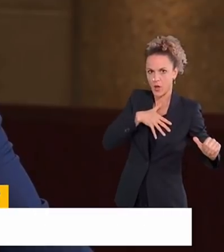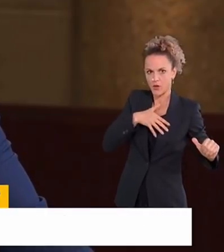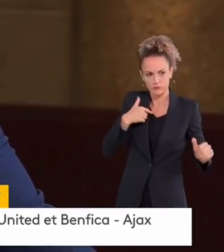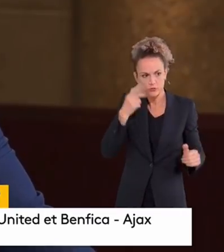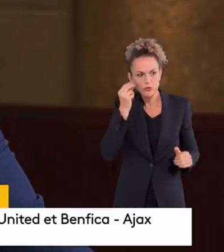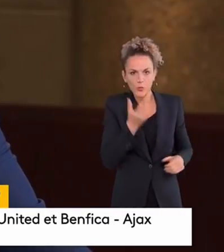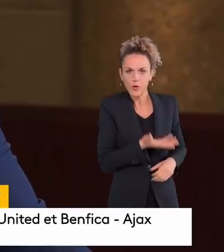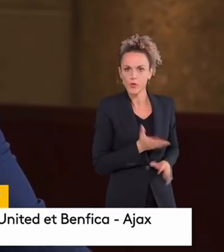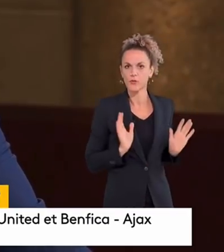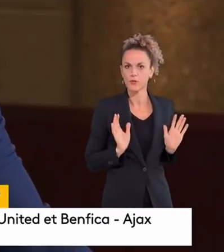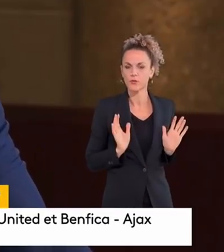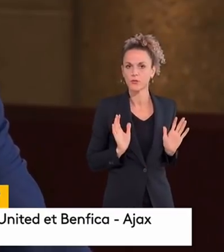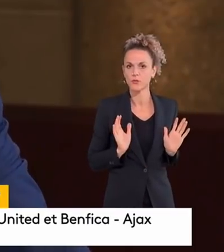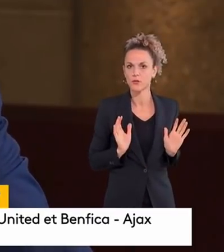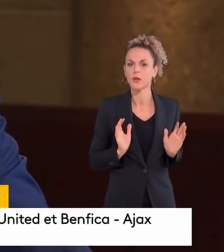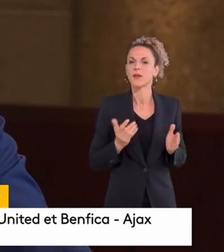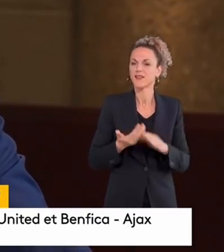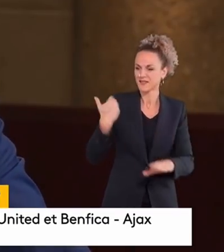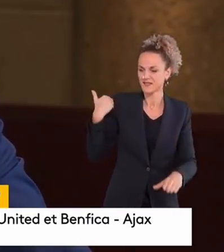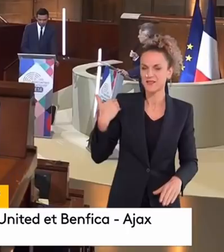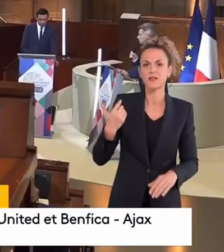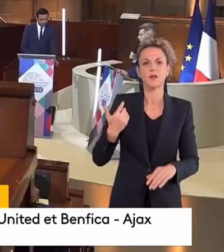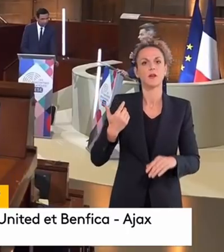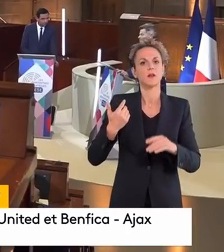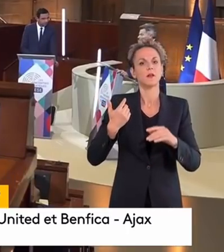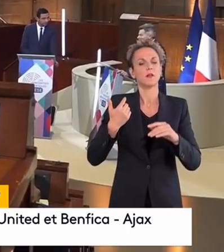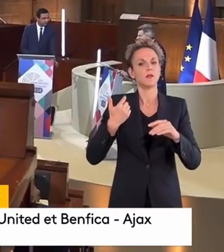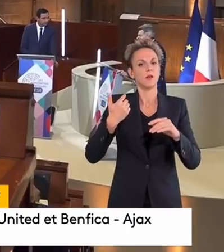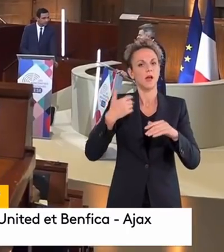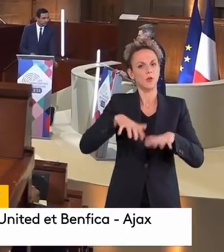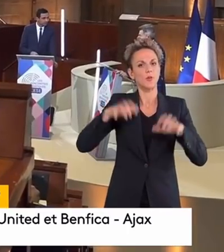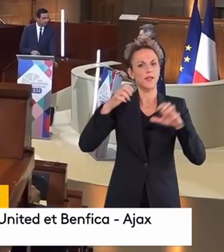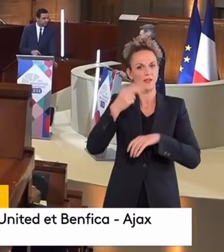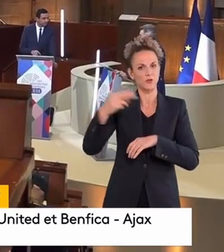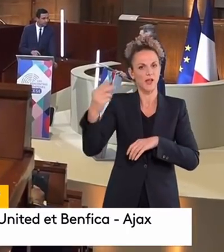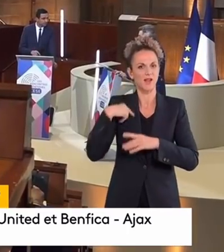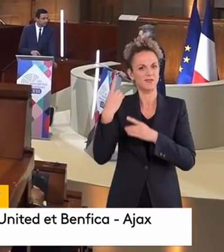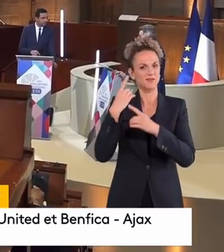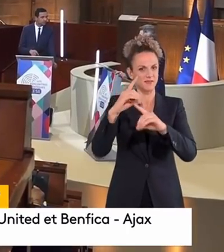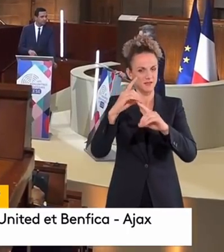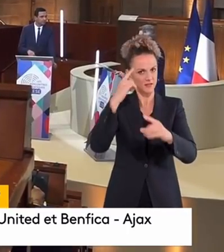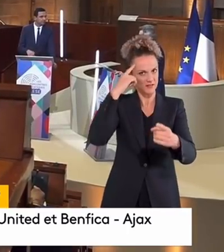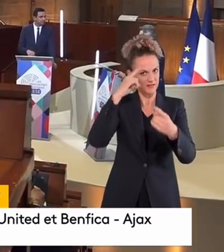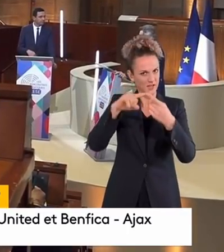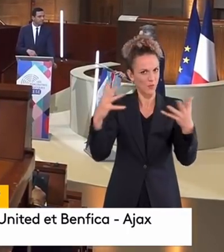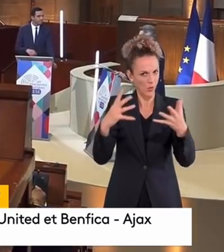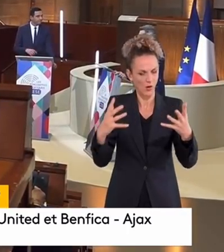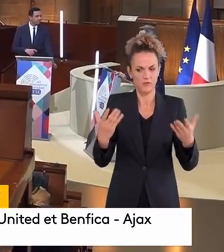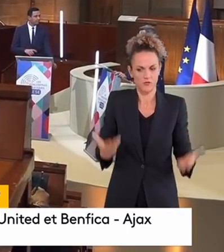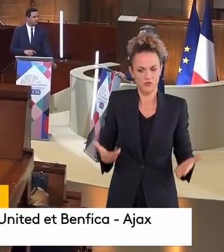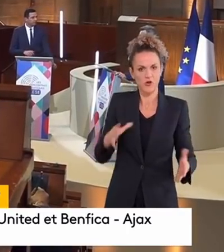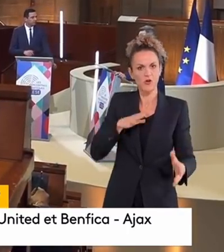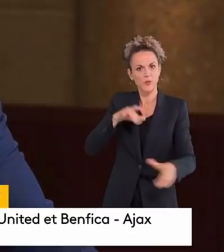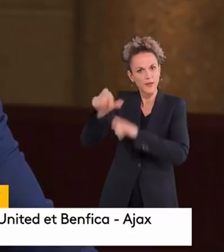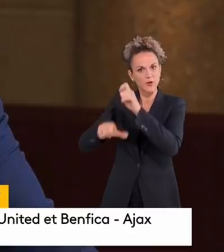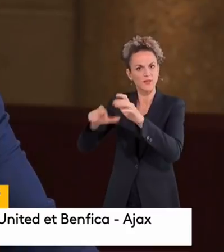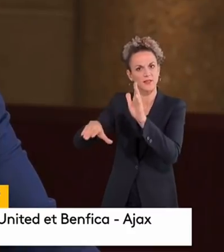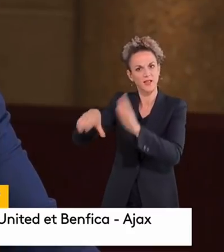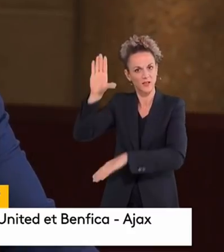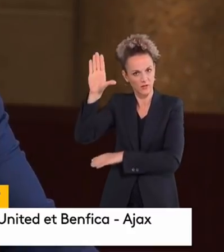même défendu une résolution à l'Assemblée nationale là-dessus. Vous avez aujourd'hui des candidats à l'élection présidentielle qui ont pu être